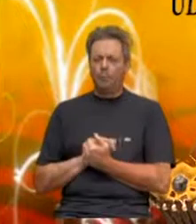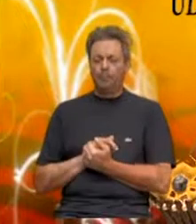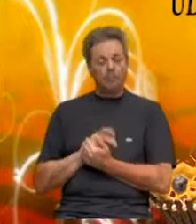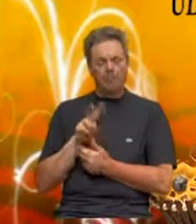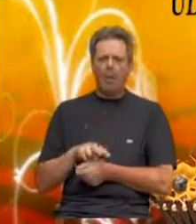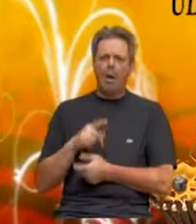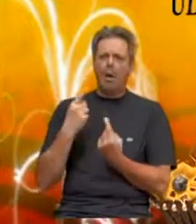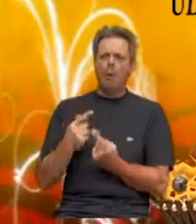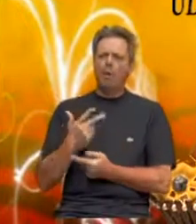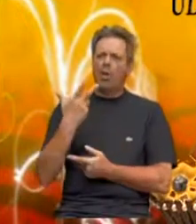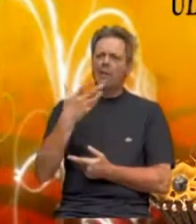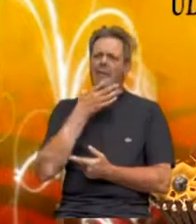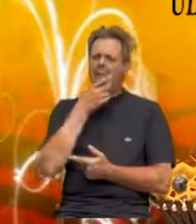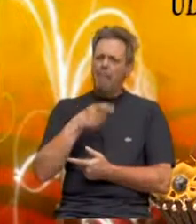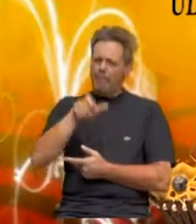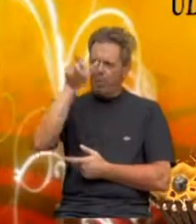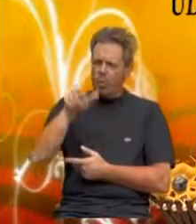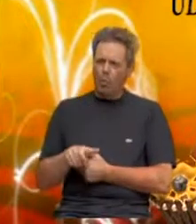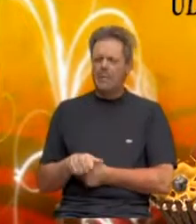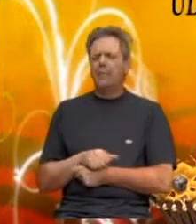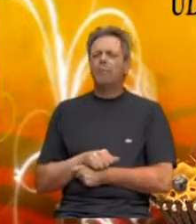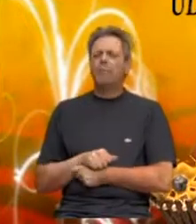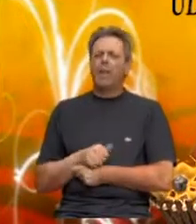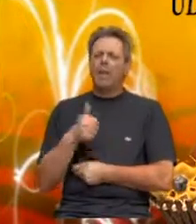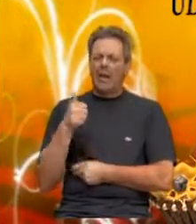tri lijepa stupca. Jedan